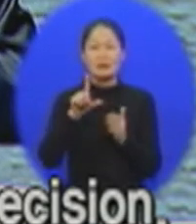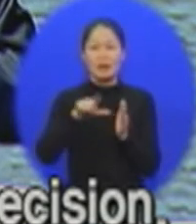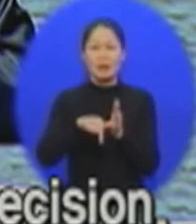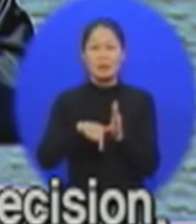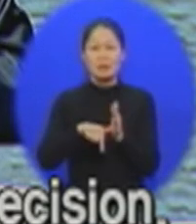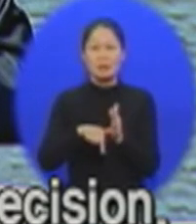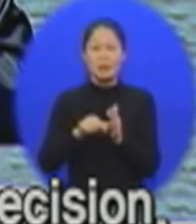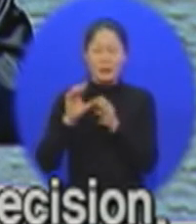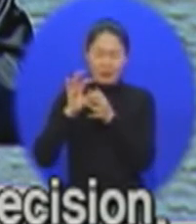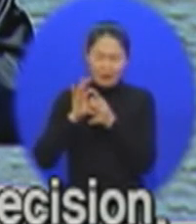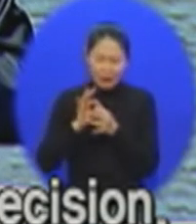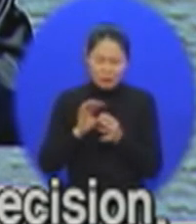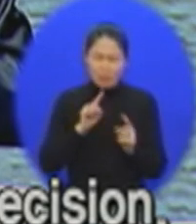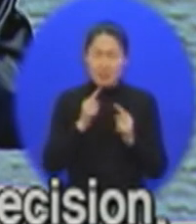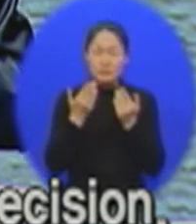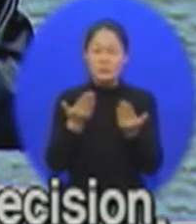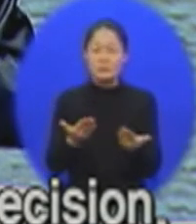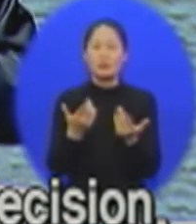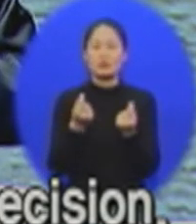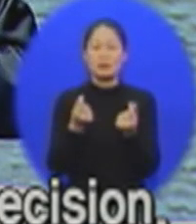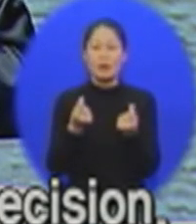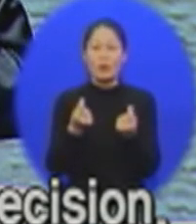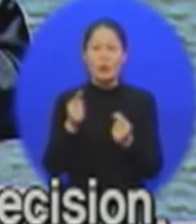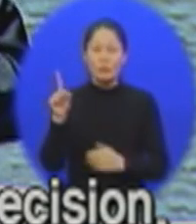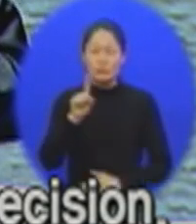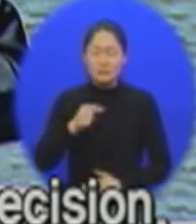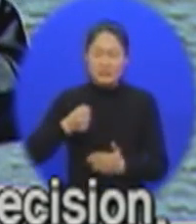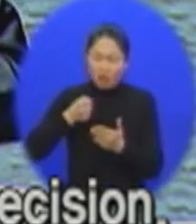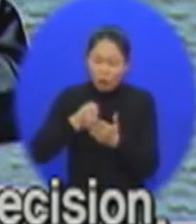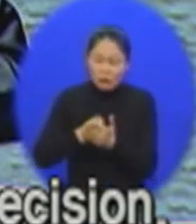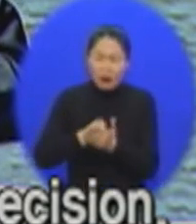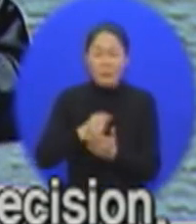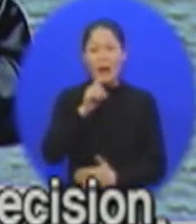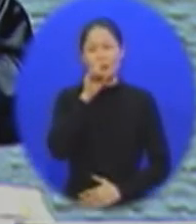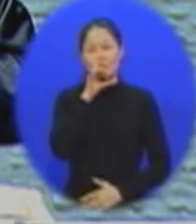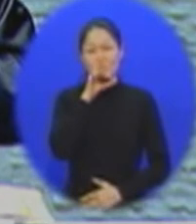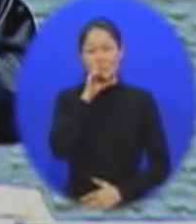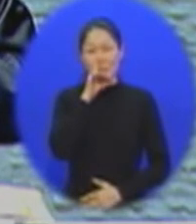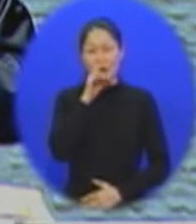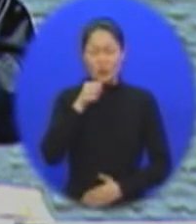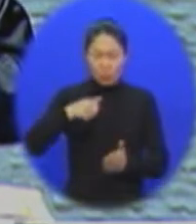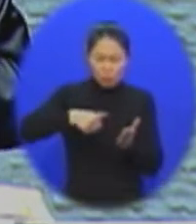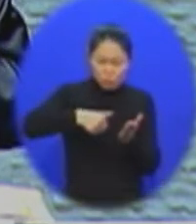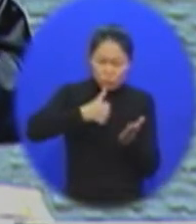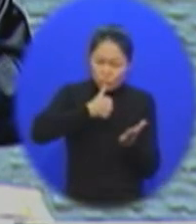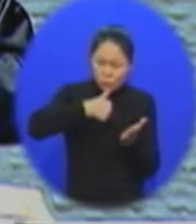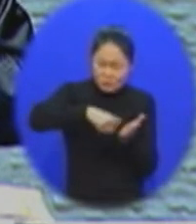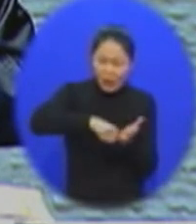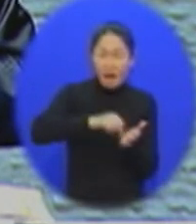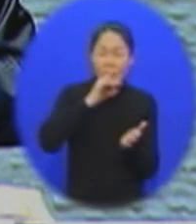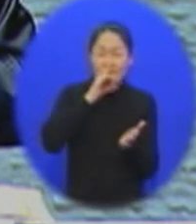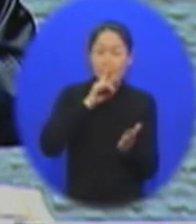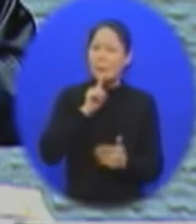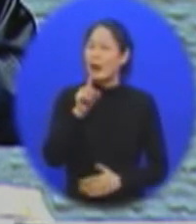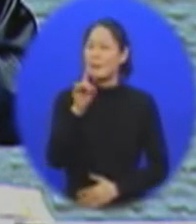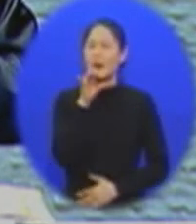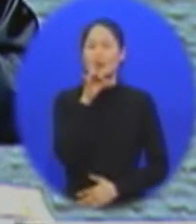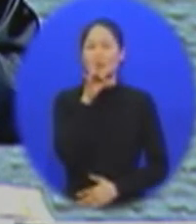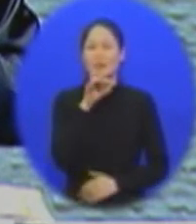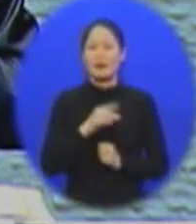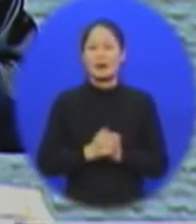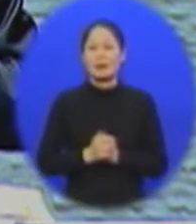누누의 말씀을 드리지만 무슨 결정을 하면 안됩니다 도장 찍으면 안 되고 말하면 안돼요